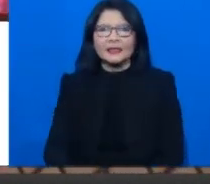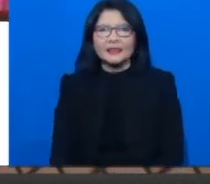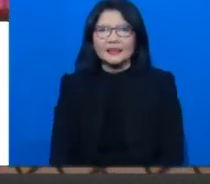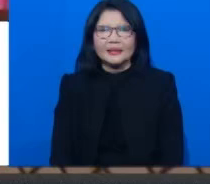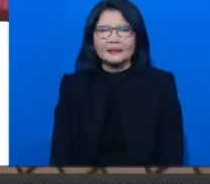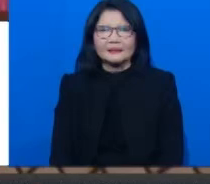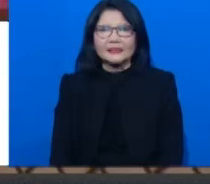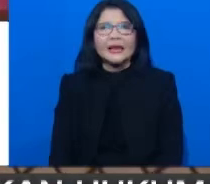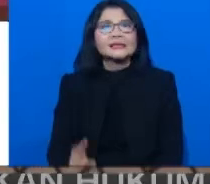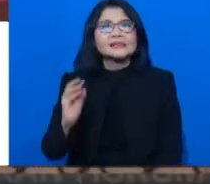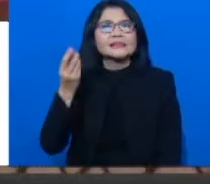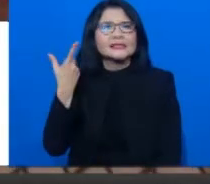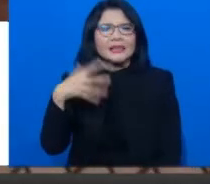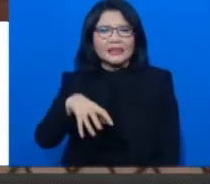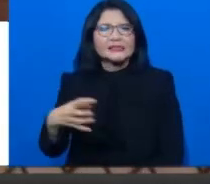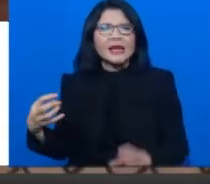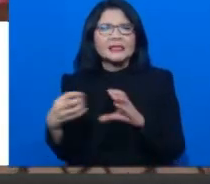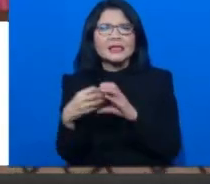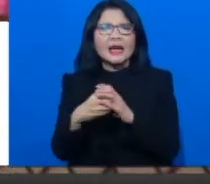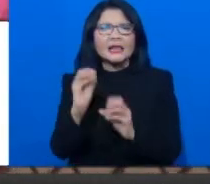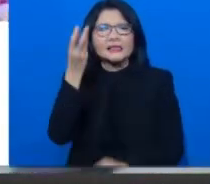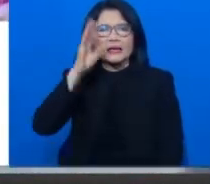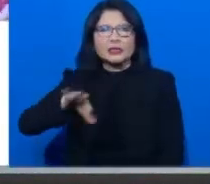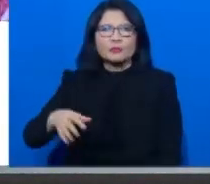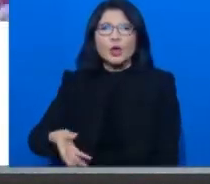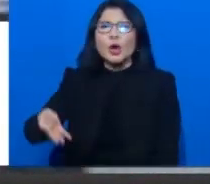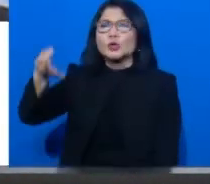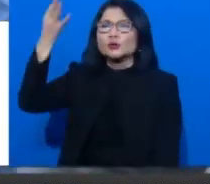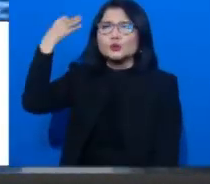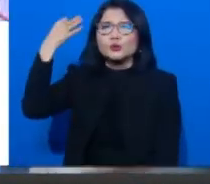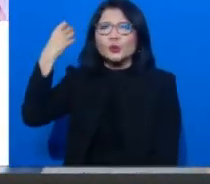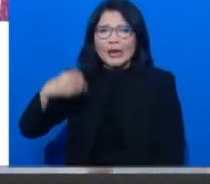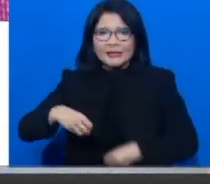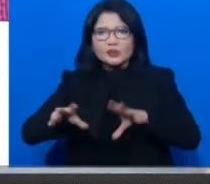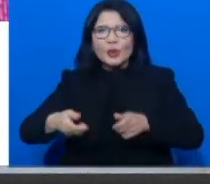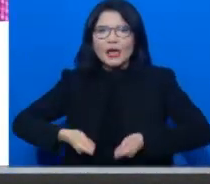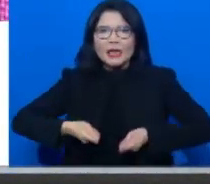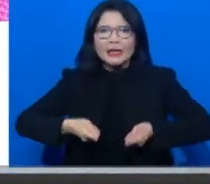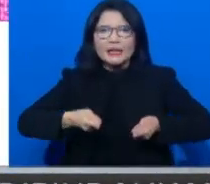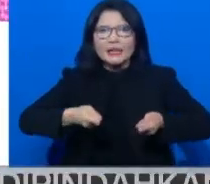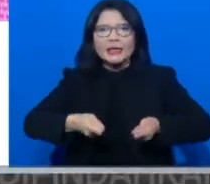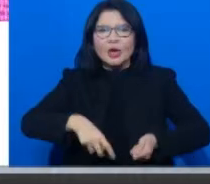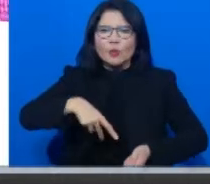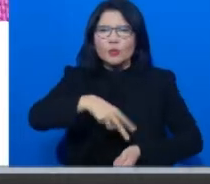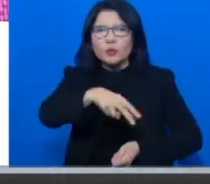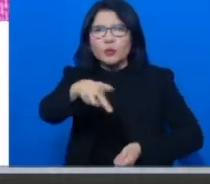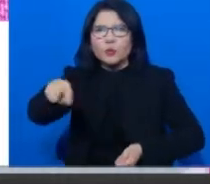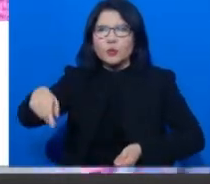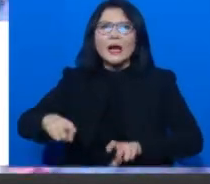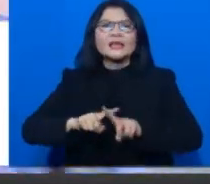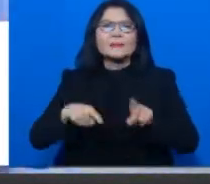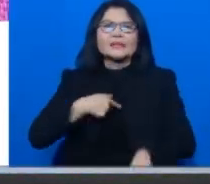Bidara Cina, Jatinegara, Jakarta Timur. Dahulu ia berjualan berkeliling dengan gerobak. Sayang, umur yang tak lagi